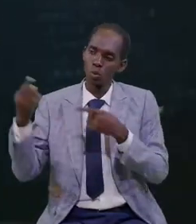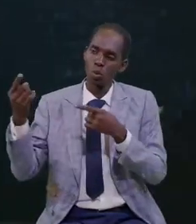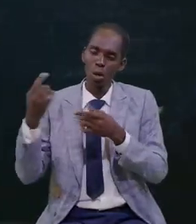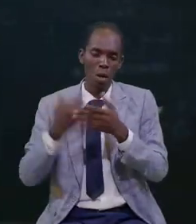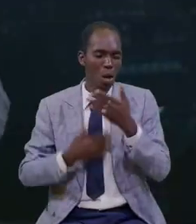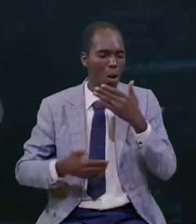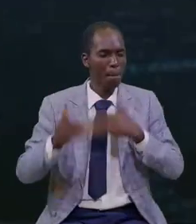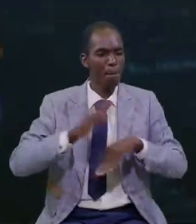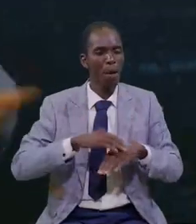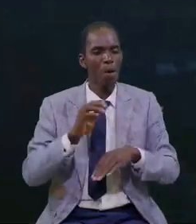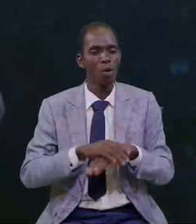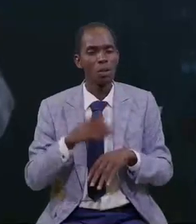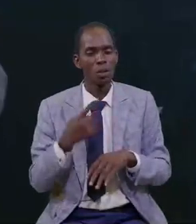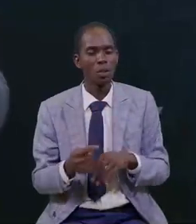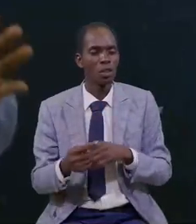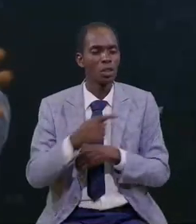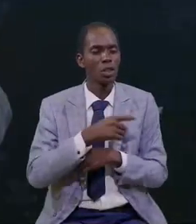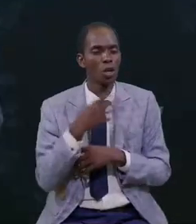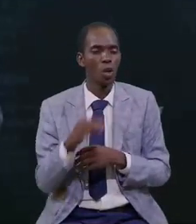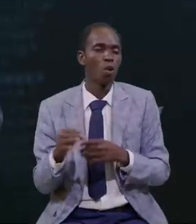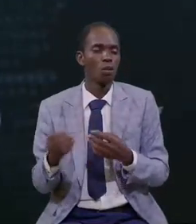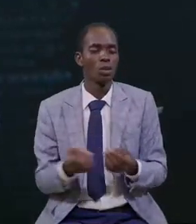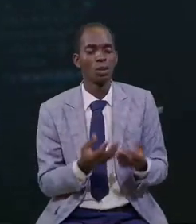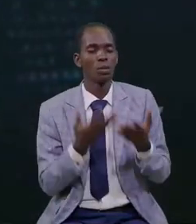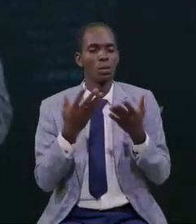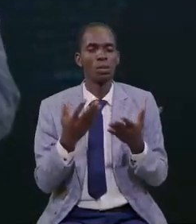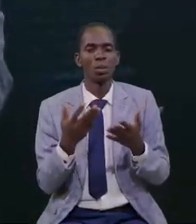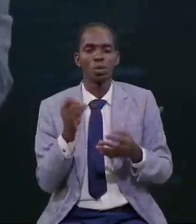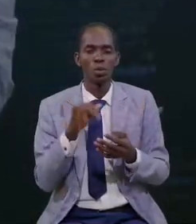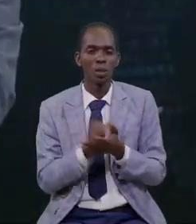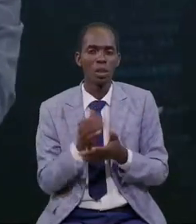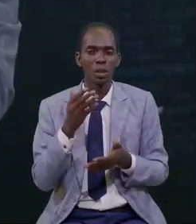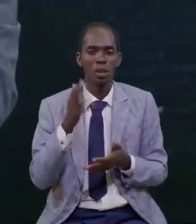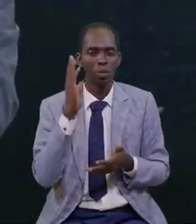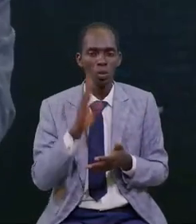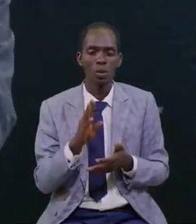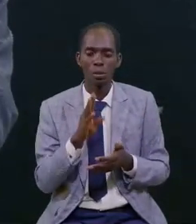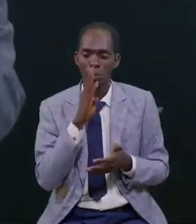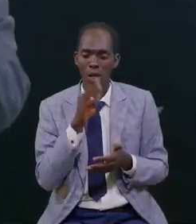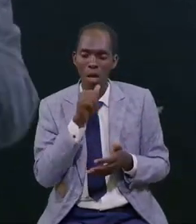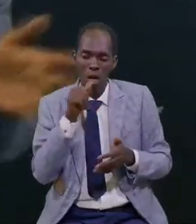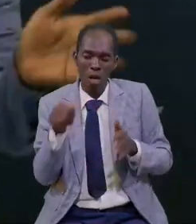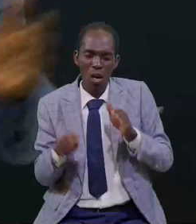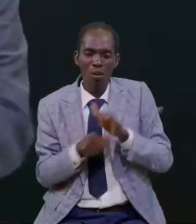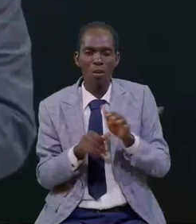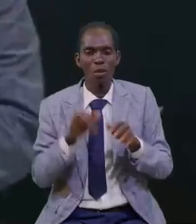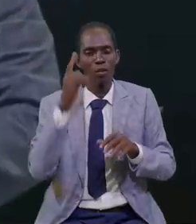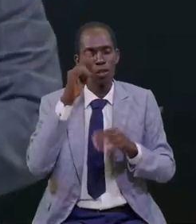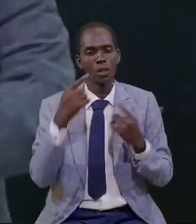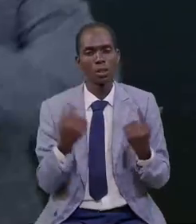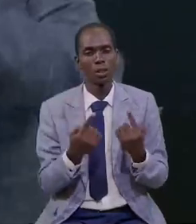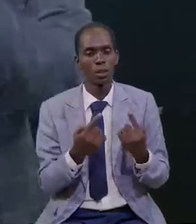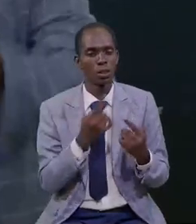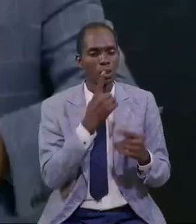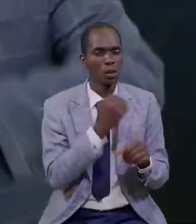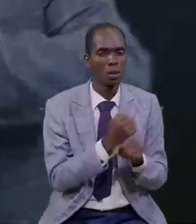jour d'expiation pour que nous puissions faire une autre couverture pour tes péchés année après année année